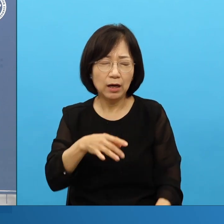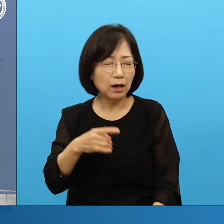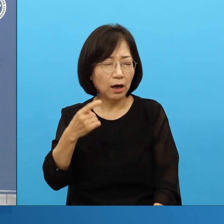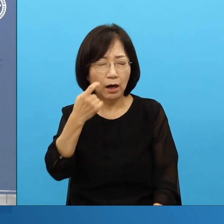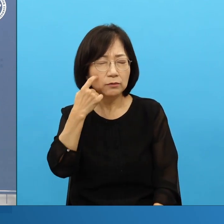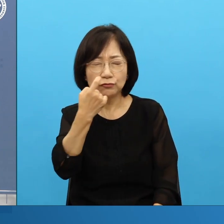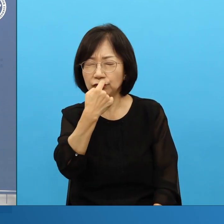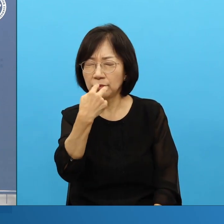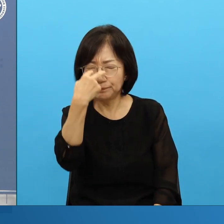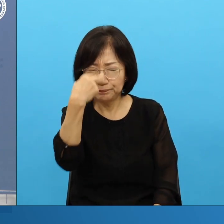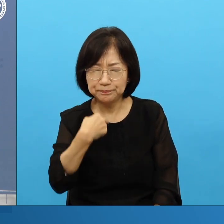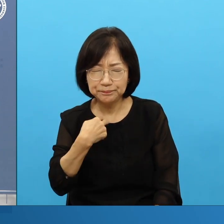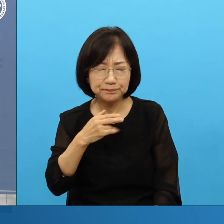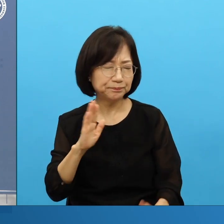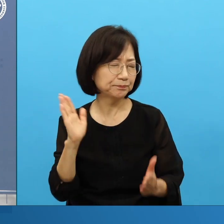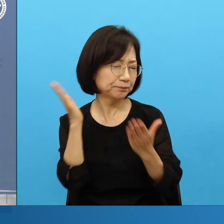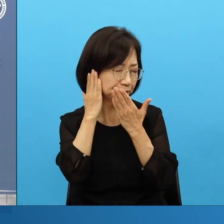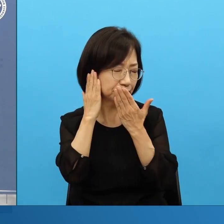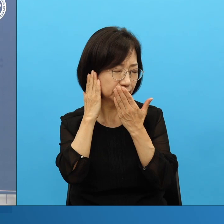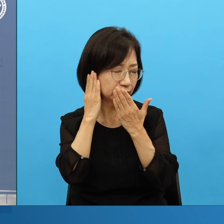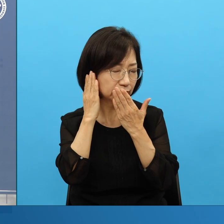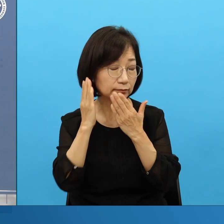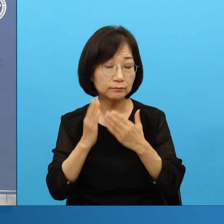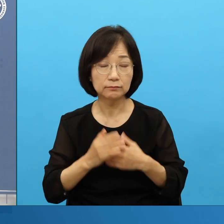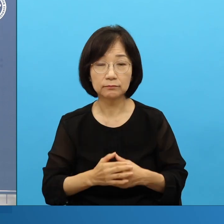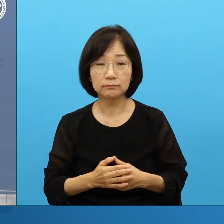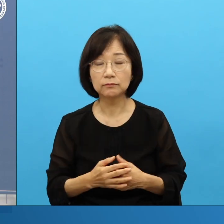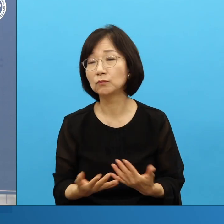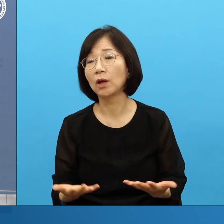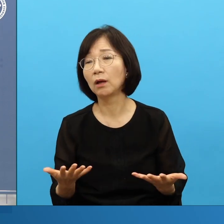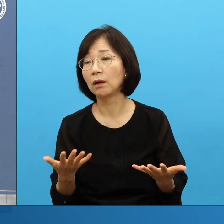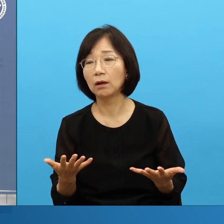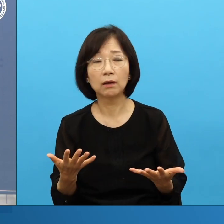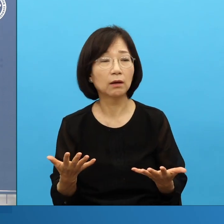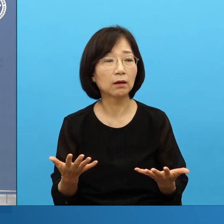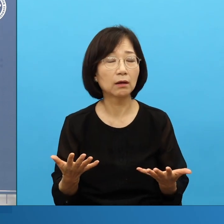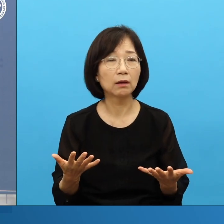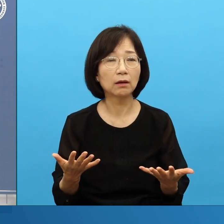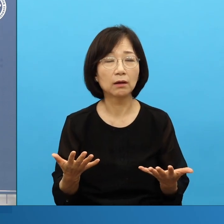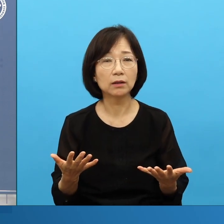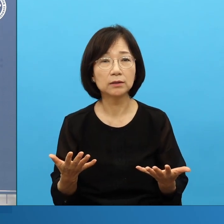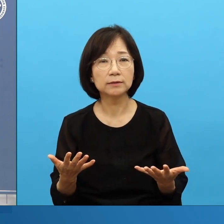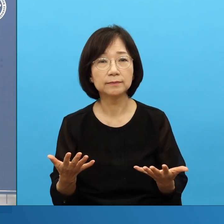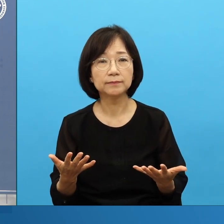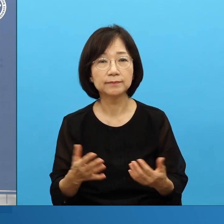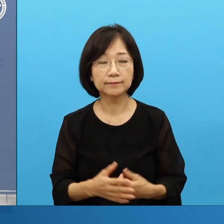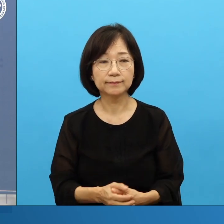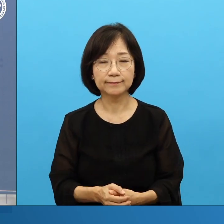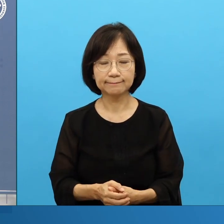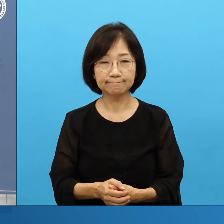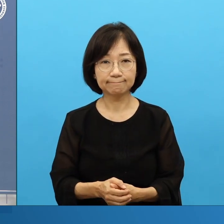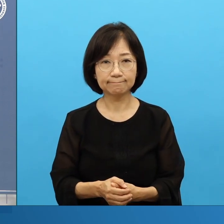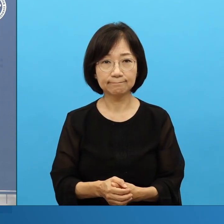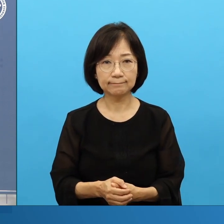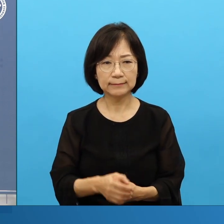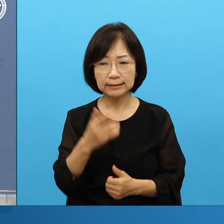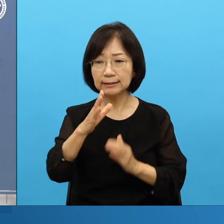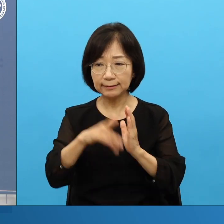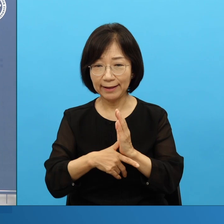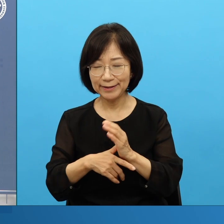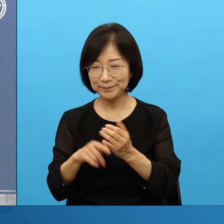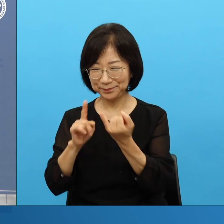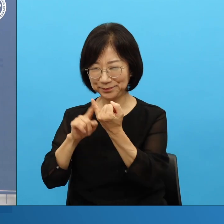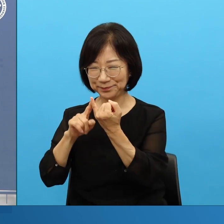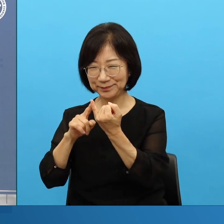말. She was suffering from spiritual problems where she wasn't able to control her emotions. She couldn't hear. She couldn't see. 그런데 이 나음을 입은 이